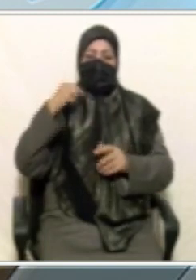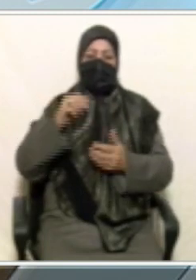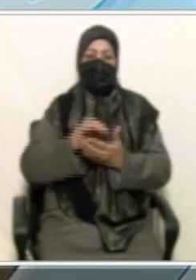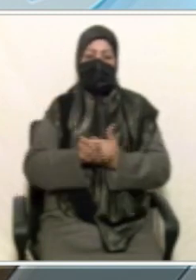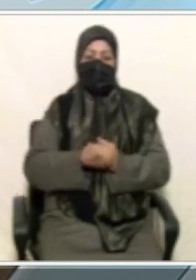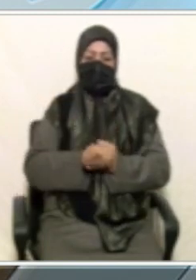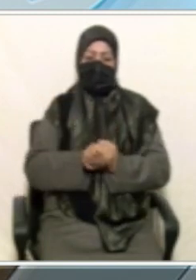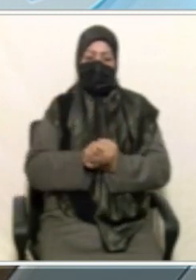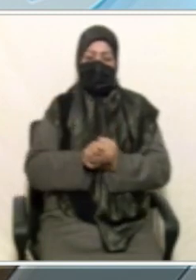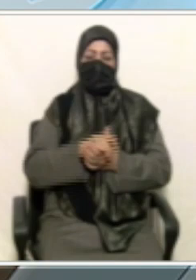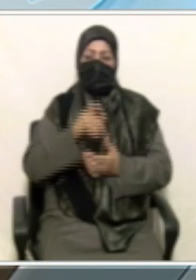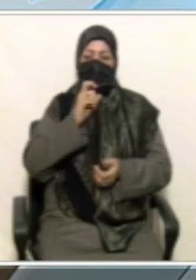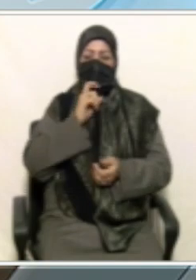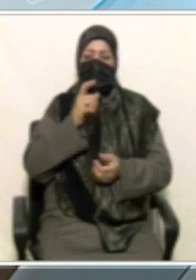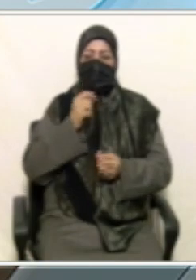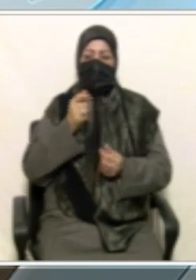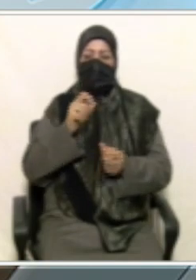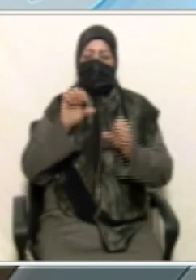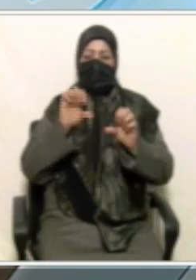وأبلغت